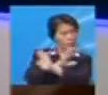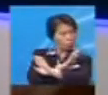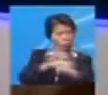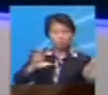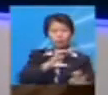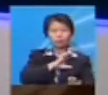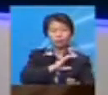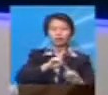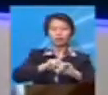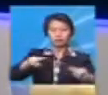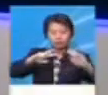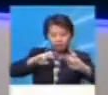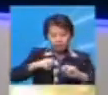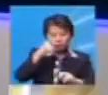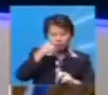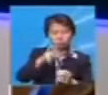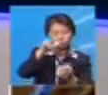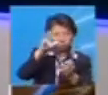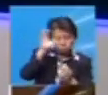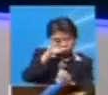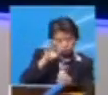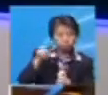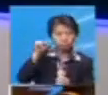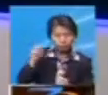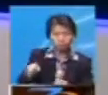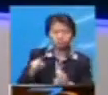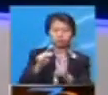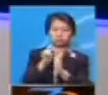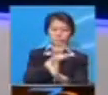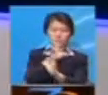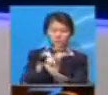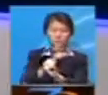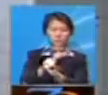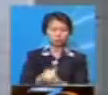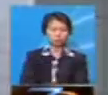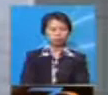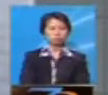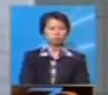namun siasatan dibuat bagi mengesan mereka terlibat.